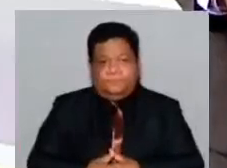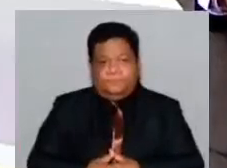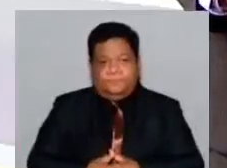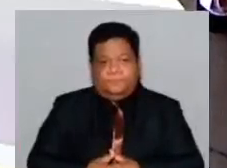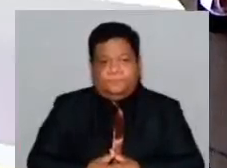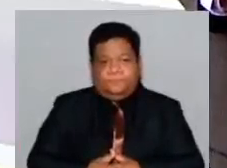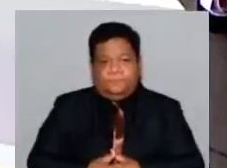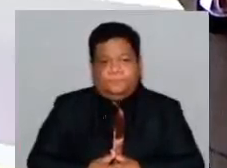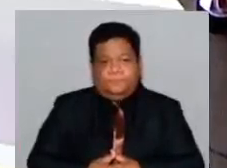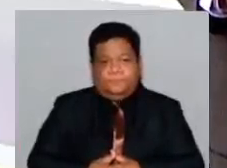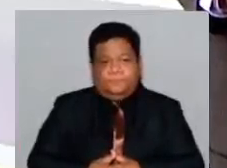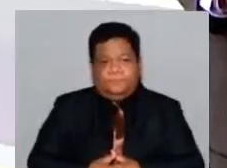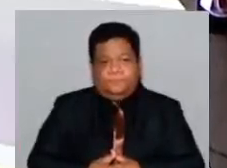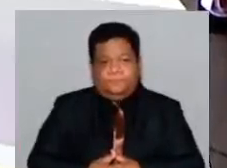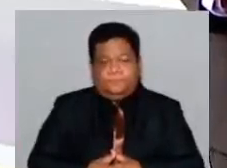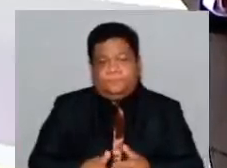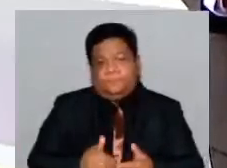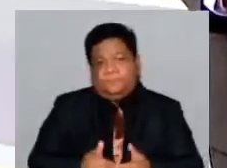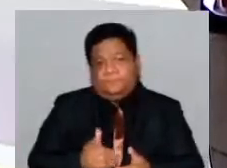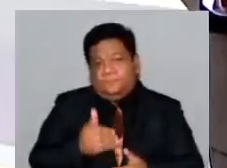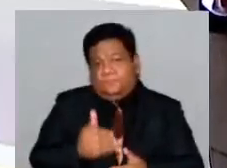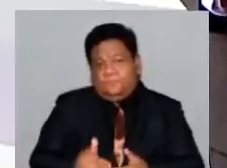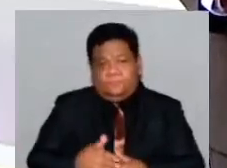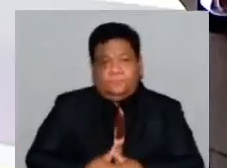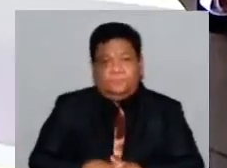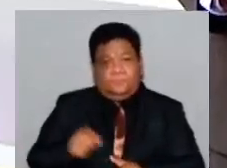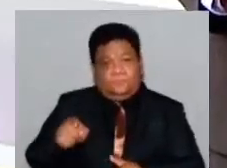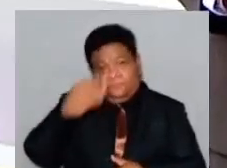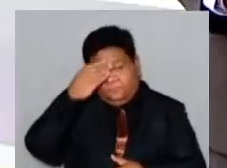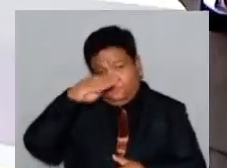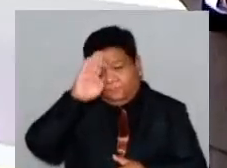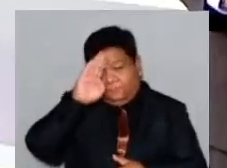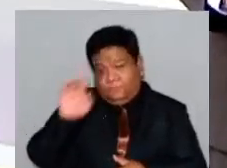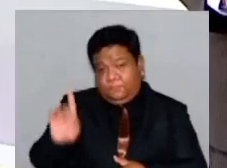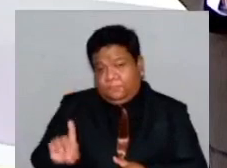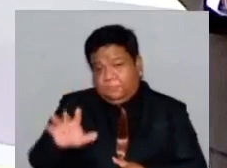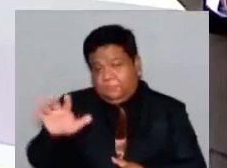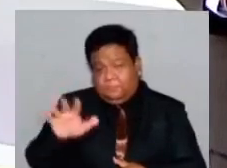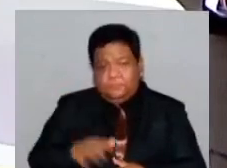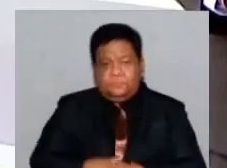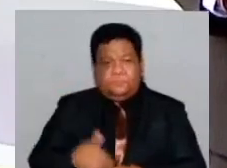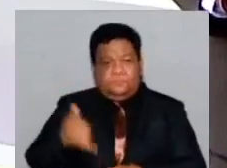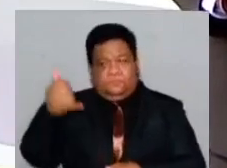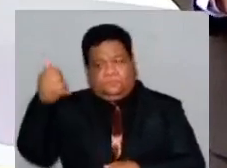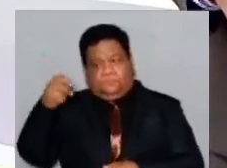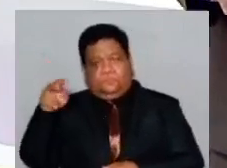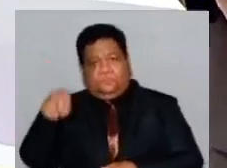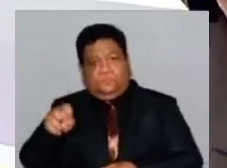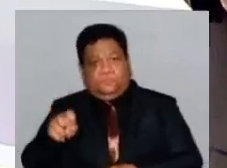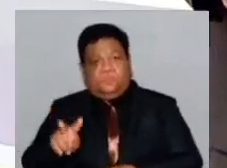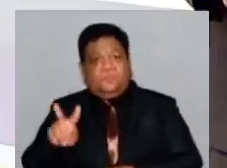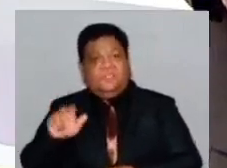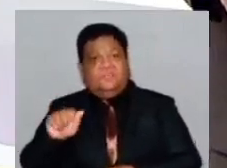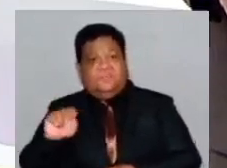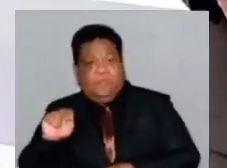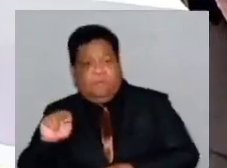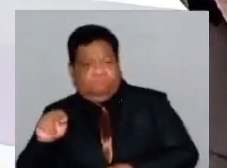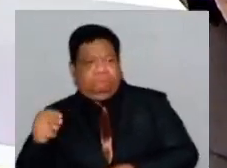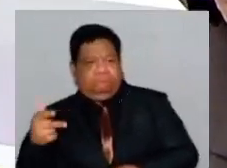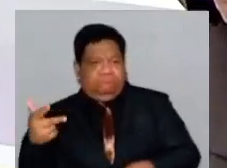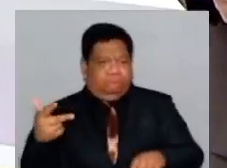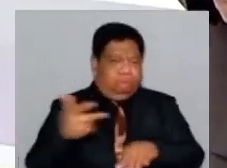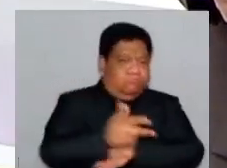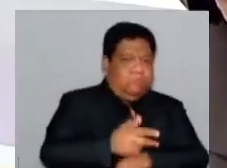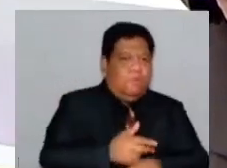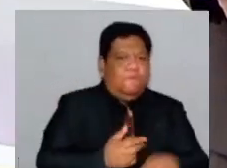Samantala, sa Das Marinas, Cavite, sa pool sa CCTV ang pag-araro ng isang van sa apat na motorsiklo. Sa Cagayan de Oro City naman,